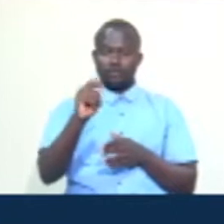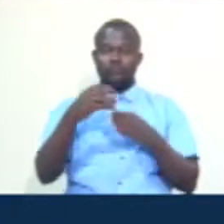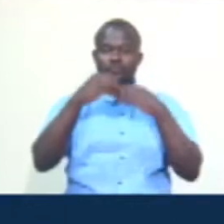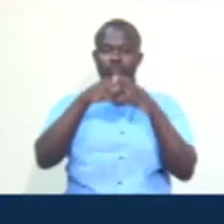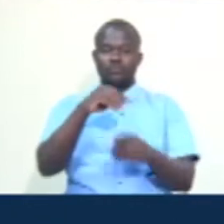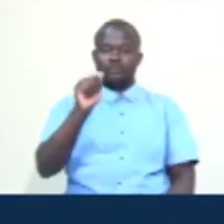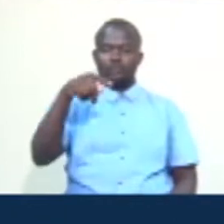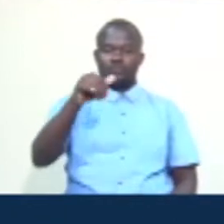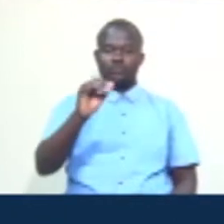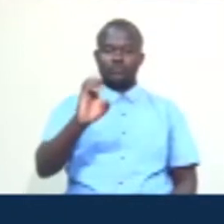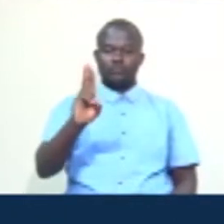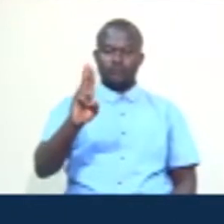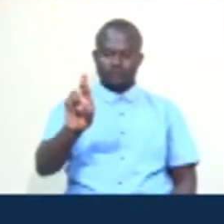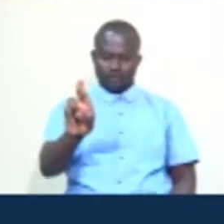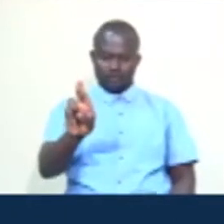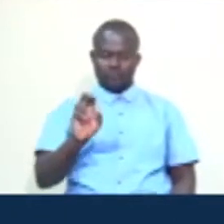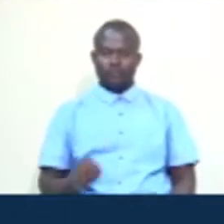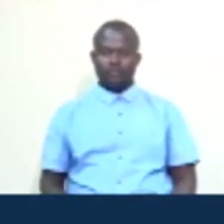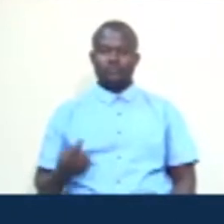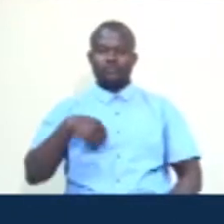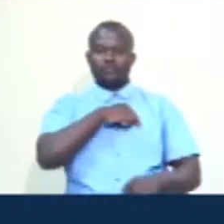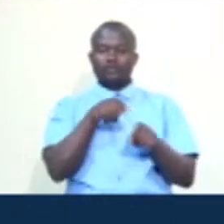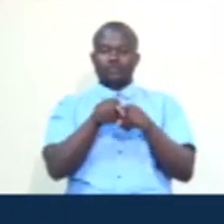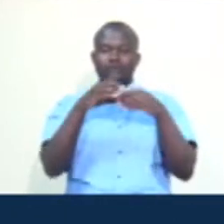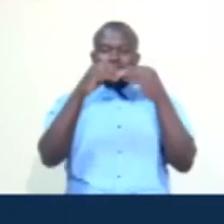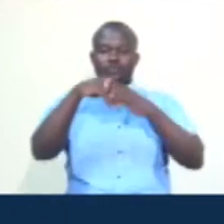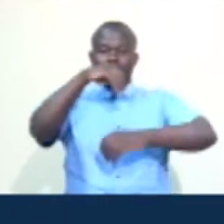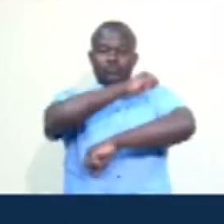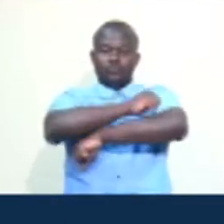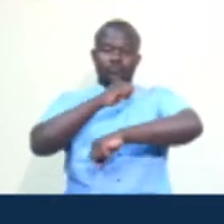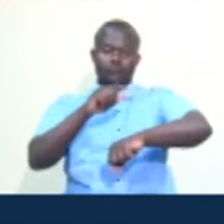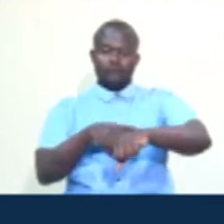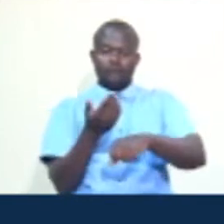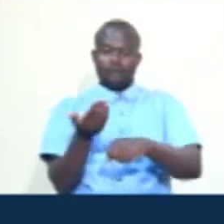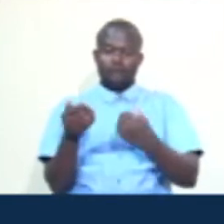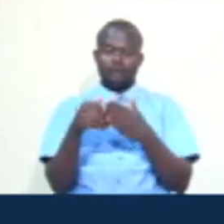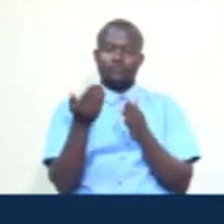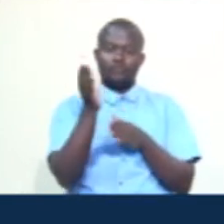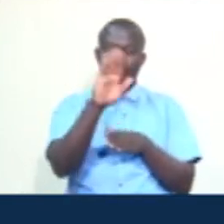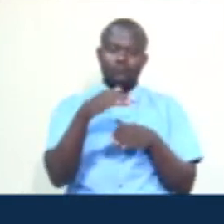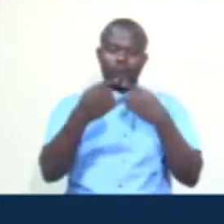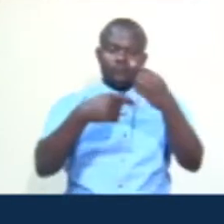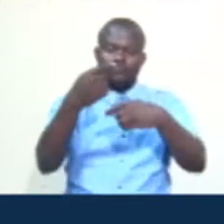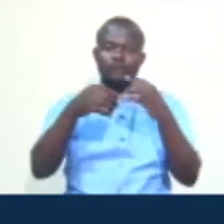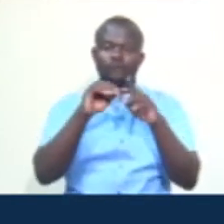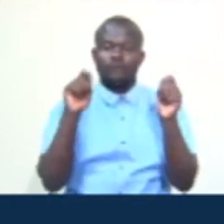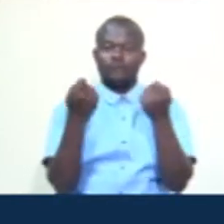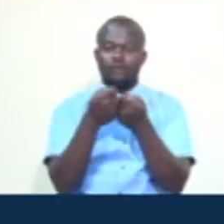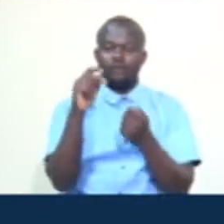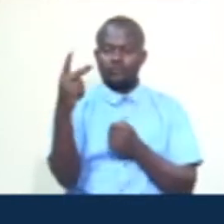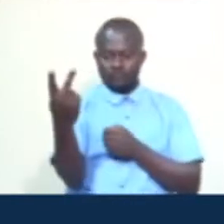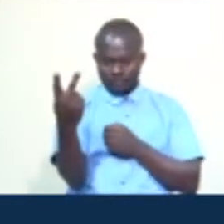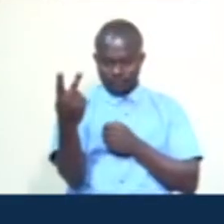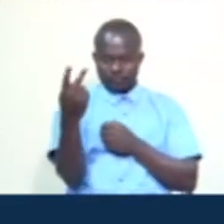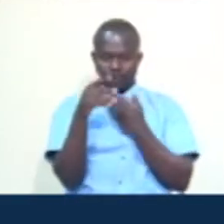Pikiri nk'ubuyobozi bw'ishuri twifuza ko abana igihe bazabahindukiye baje gukomeza amasomo y'igihembwe cya kabiri